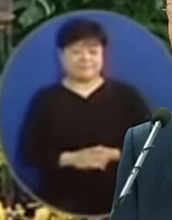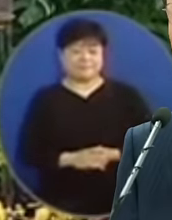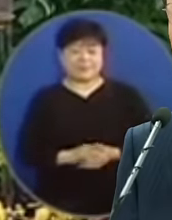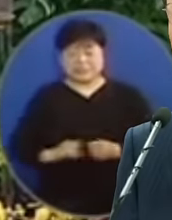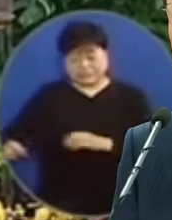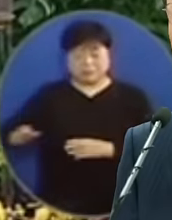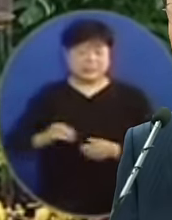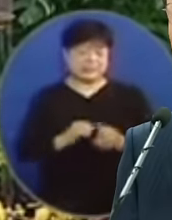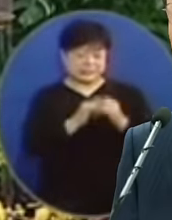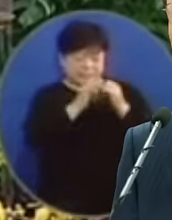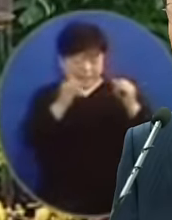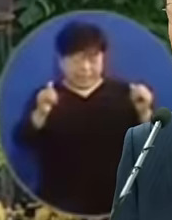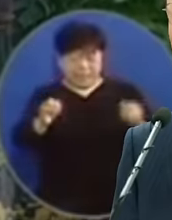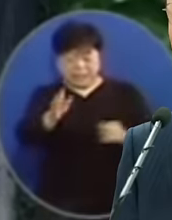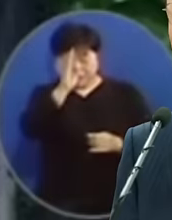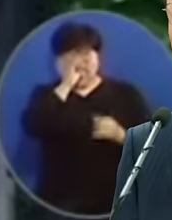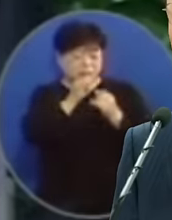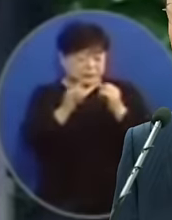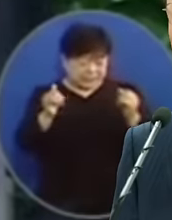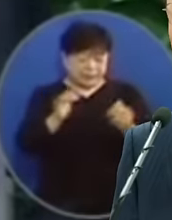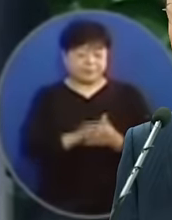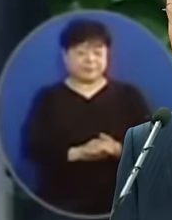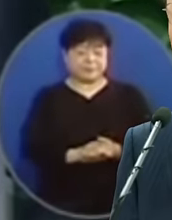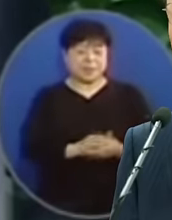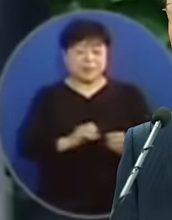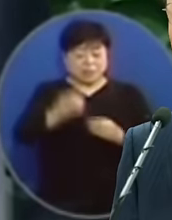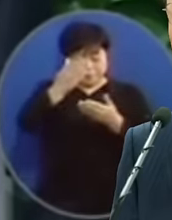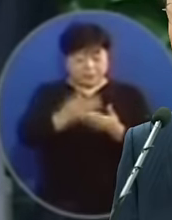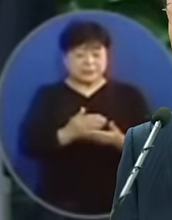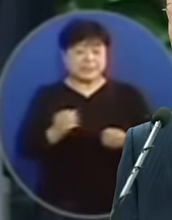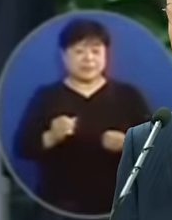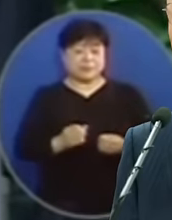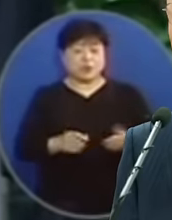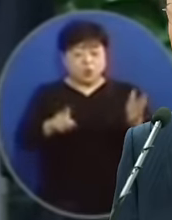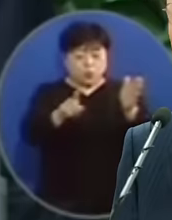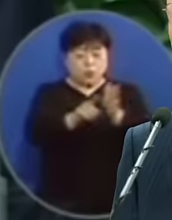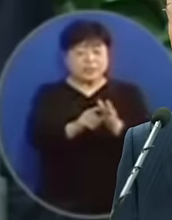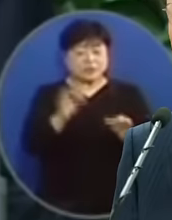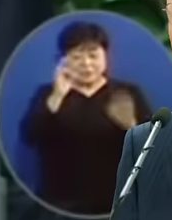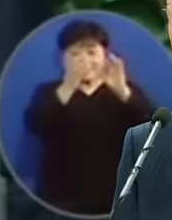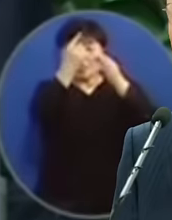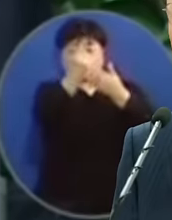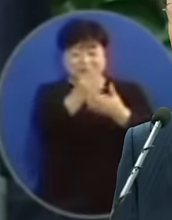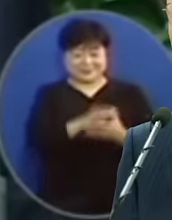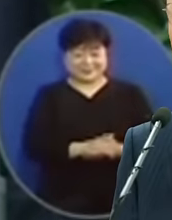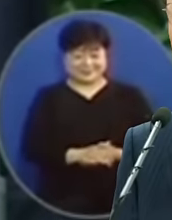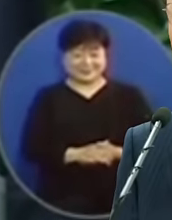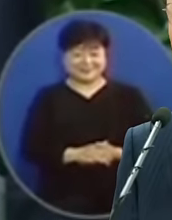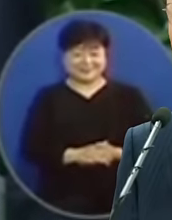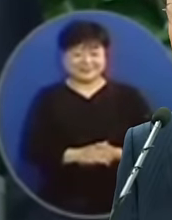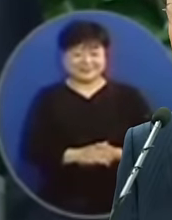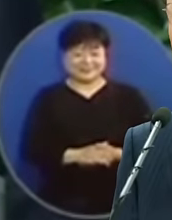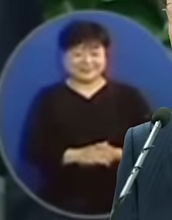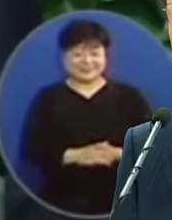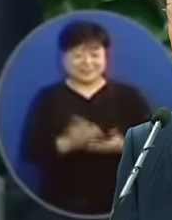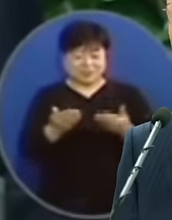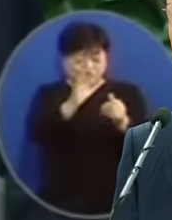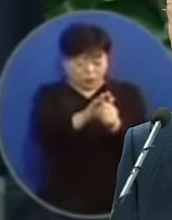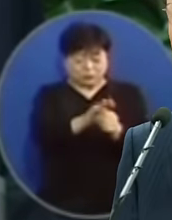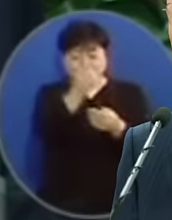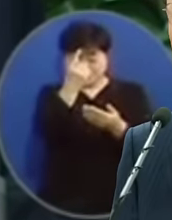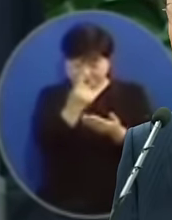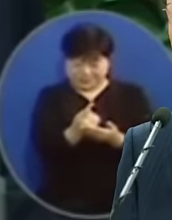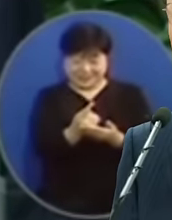자, 병든 자, 버림받은 자 이런 사람 찾아오신 것입니다. 이 일을 하러 오신 것입니다.